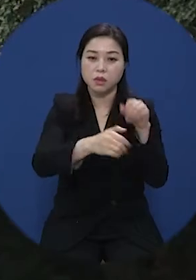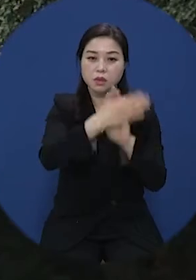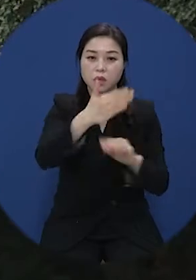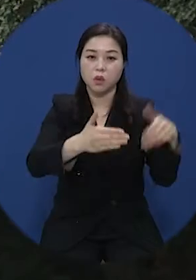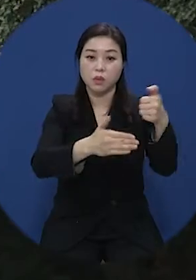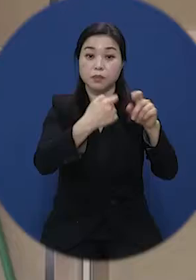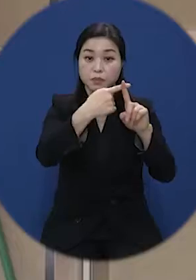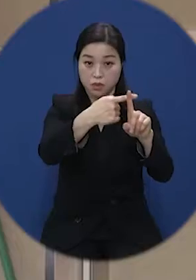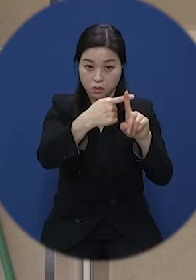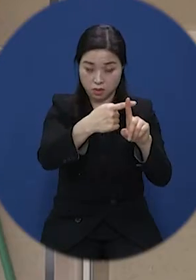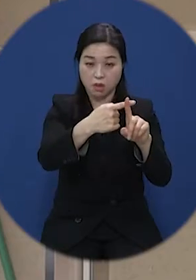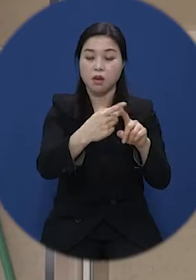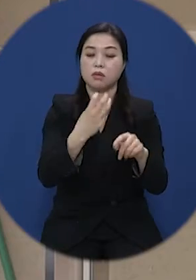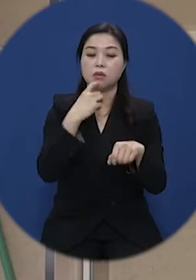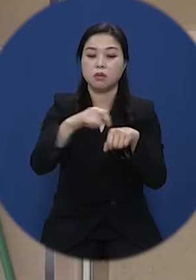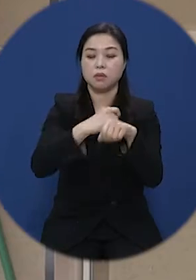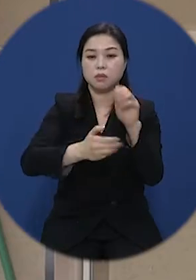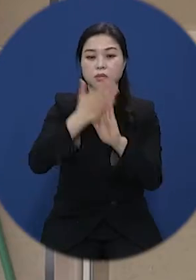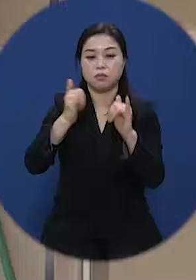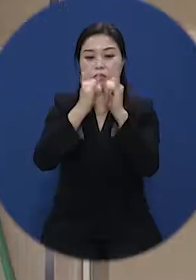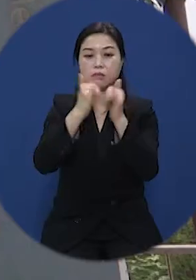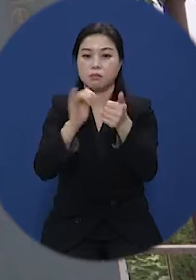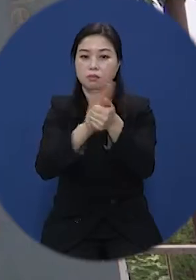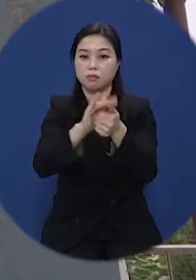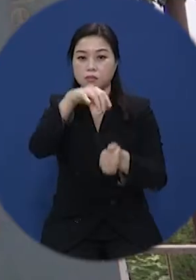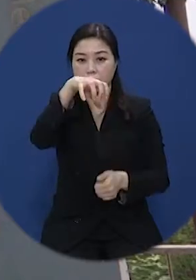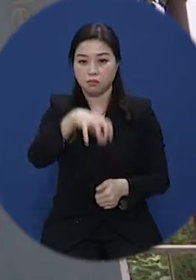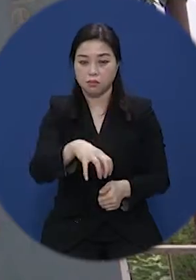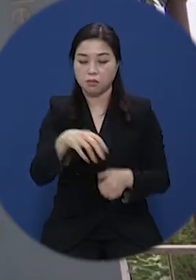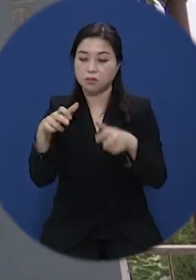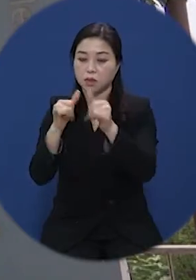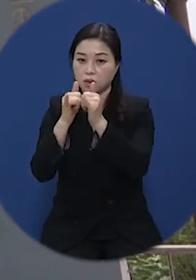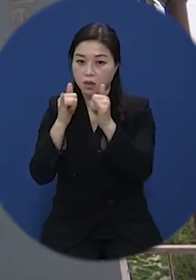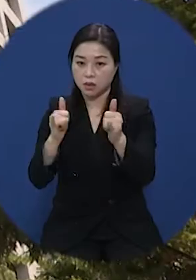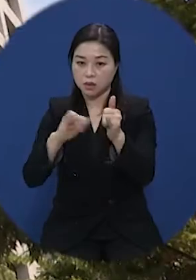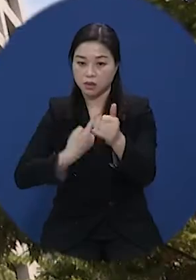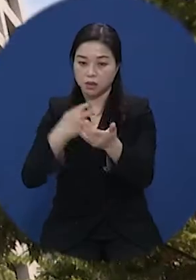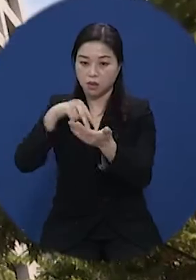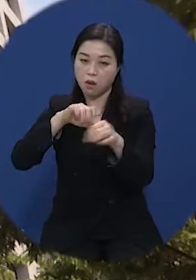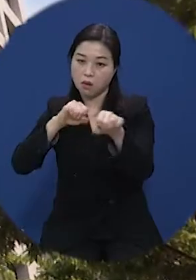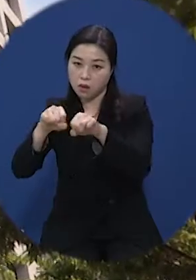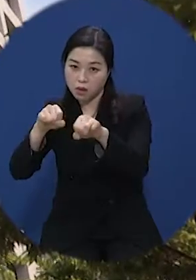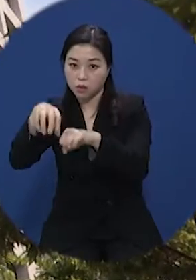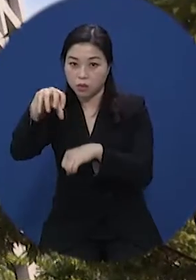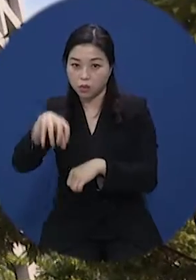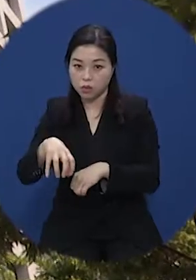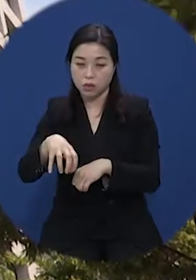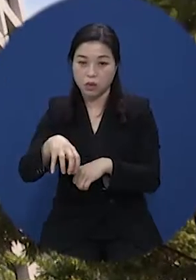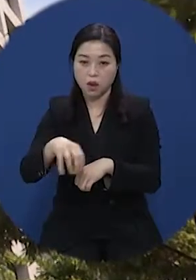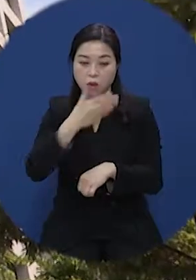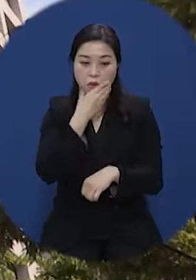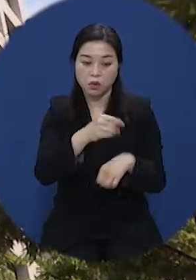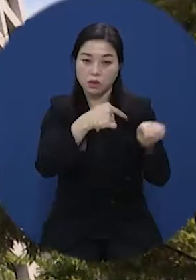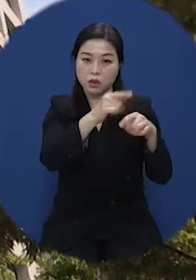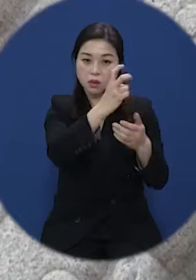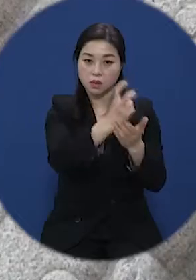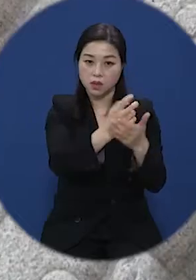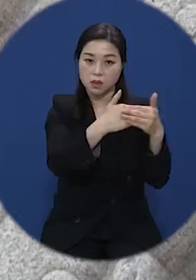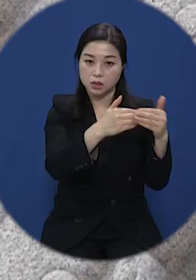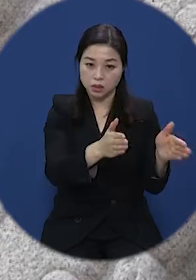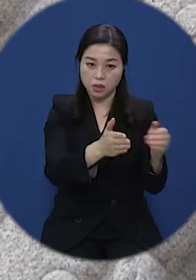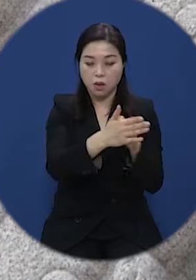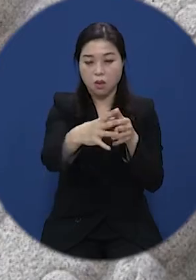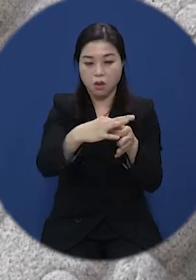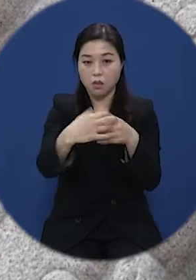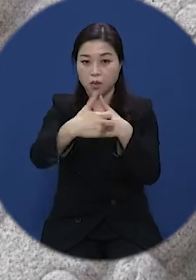재단, 서울특별시 사회서비스원, 장애인 자활 관련 시설, 복지정책실,